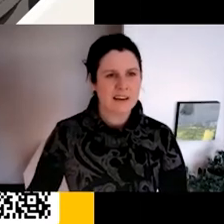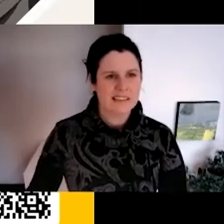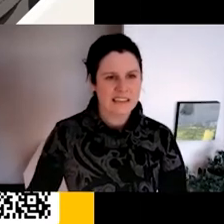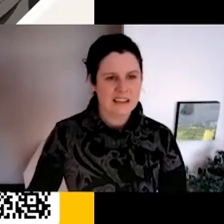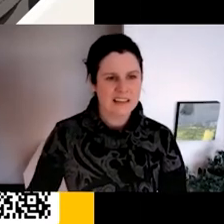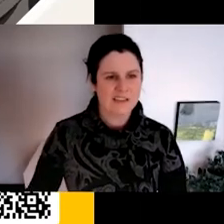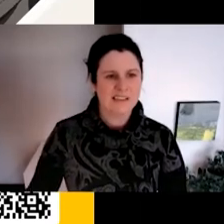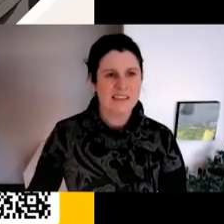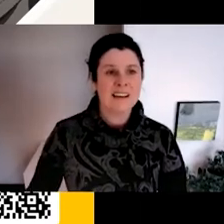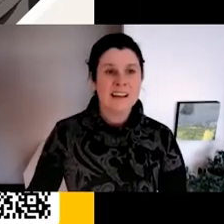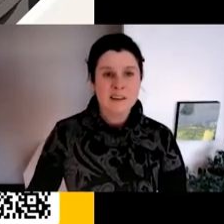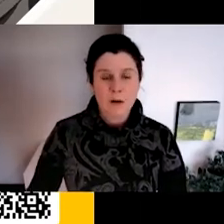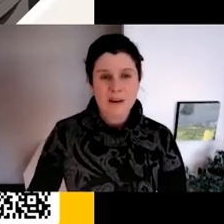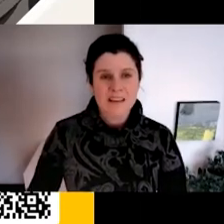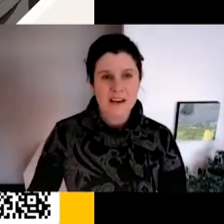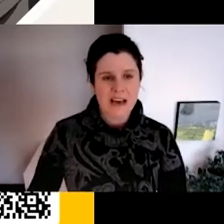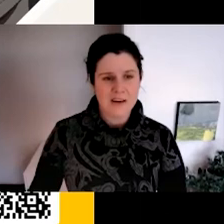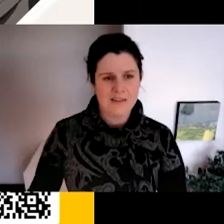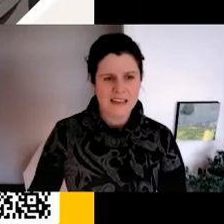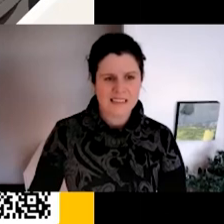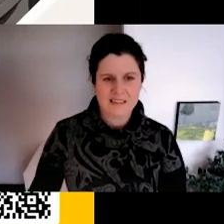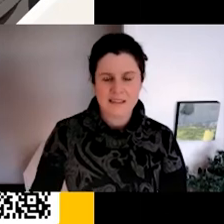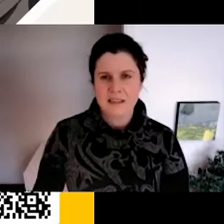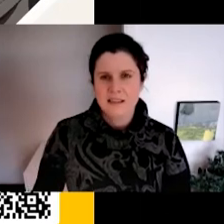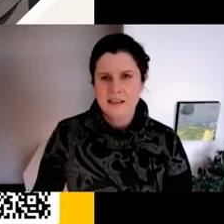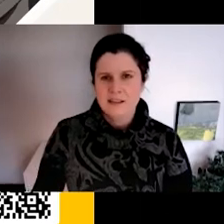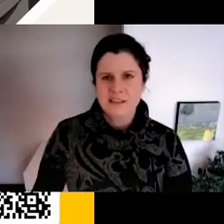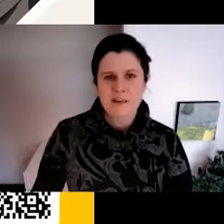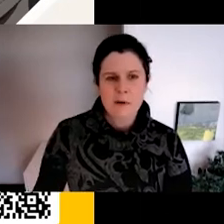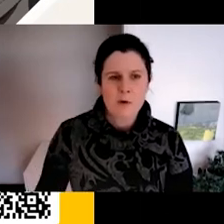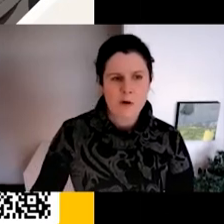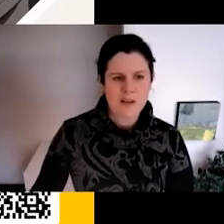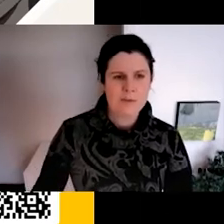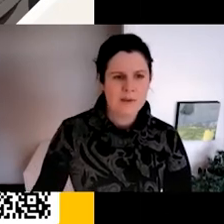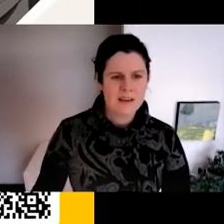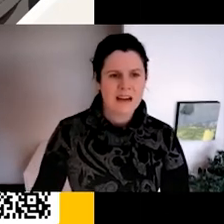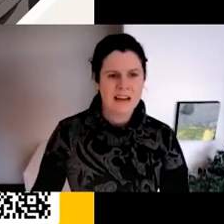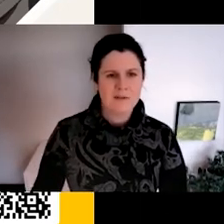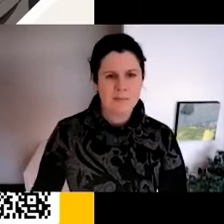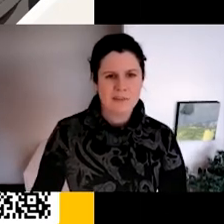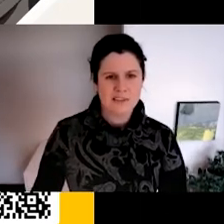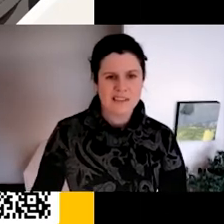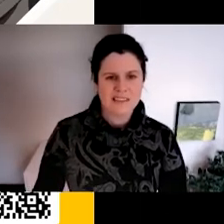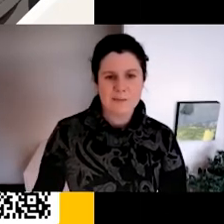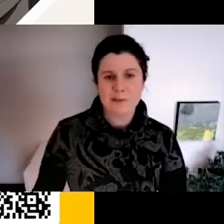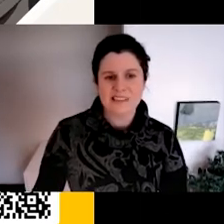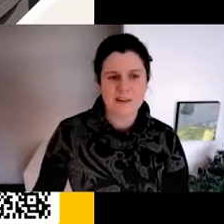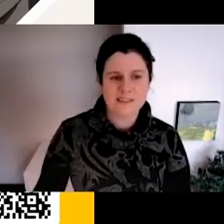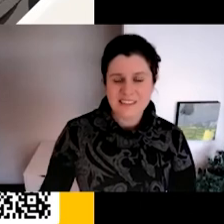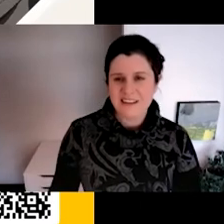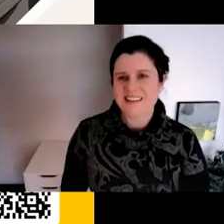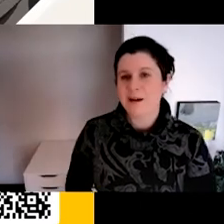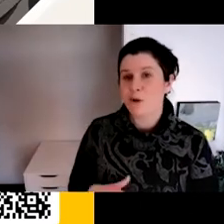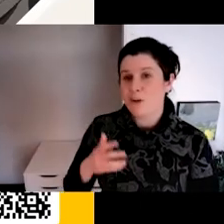plusieurs secteurs de la société y compris à l'université donc c vraiment pour contribuer à développer une société plus